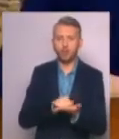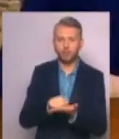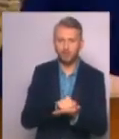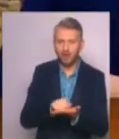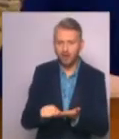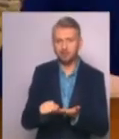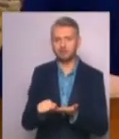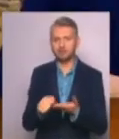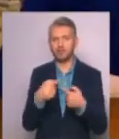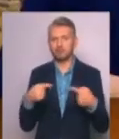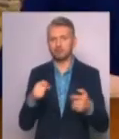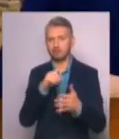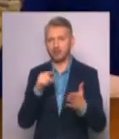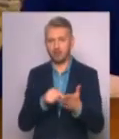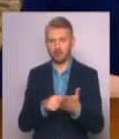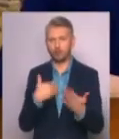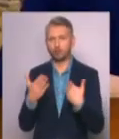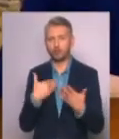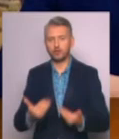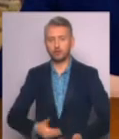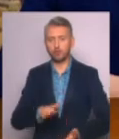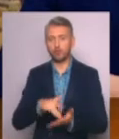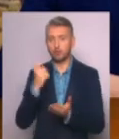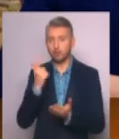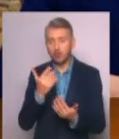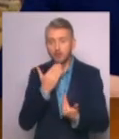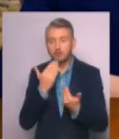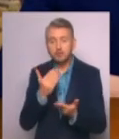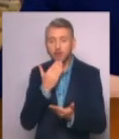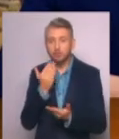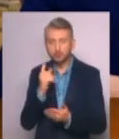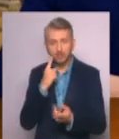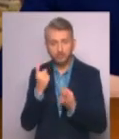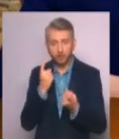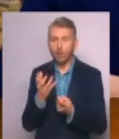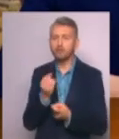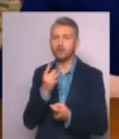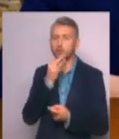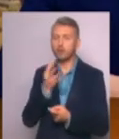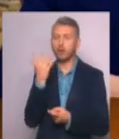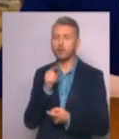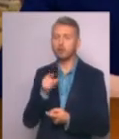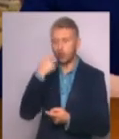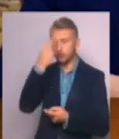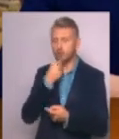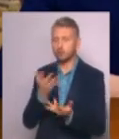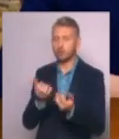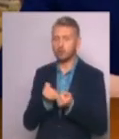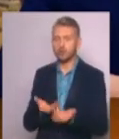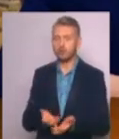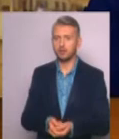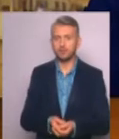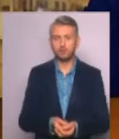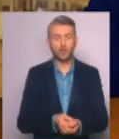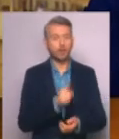інші нюанси, які стосуються житлово-комунального господарства, звертайтеся за інформацією. Пане Вадиме, ще раз нагадайте, коли ваш особистий прийом, коли до вас особисто можна